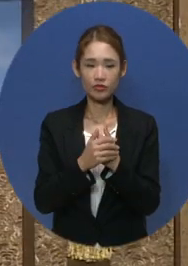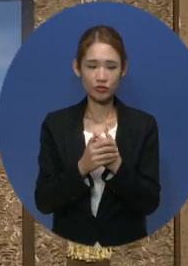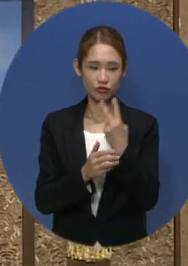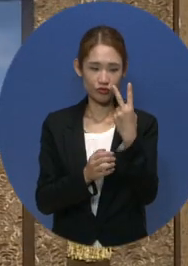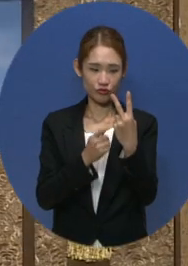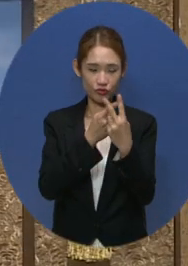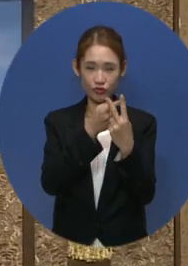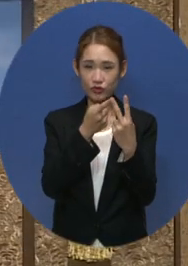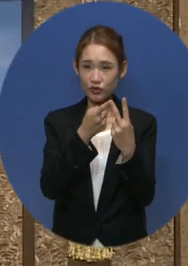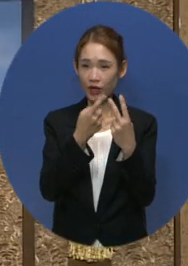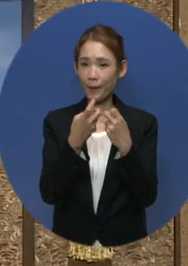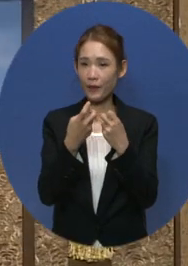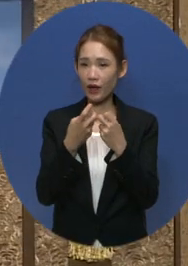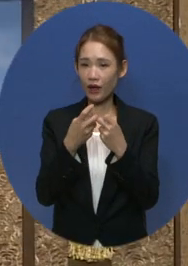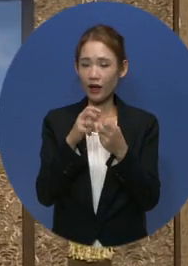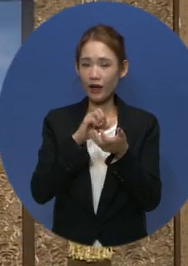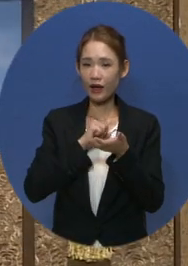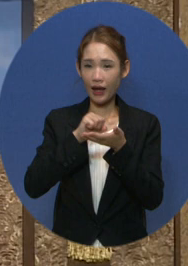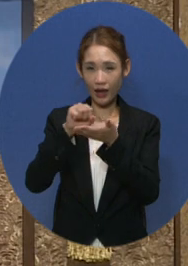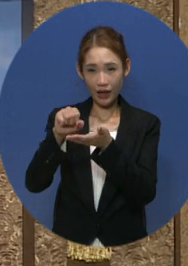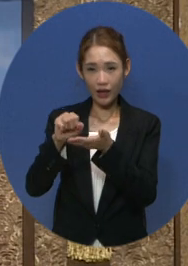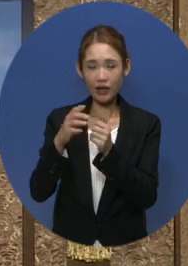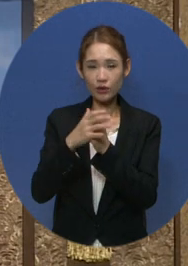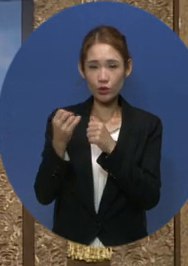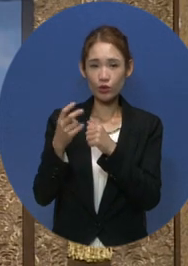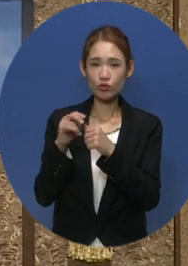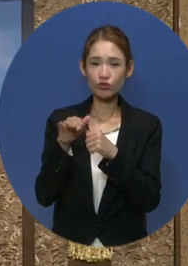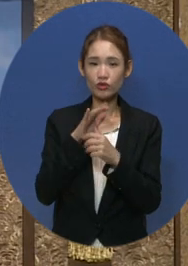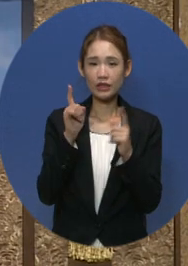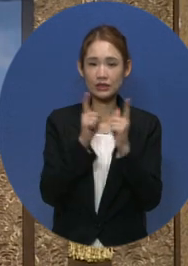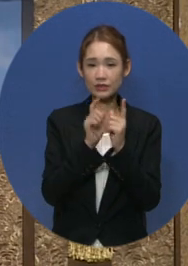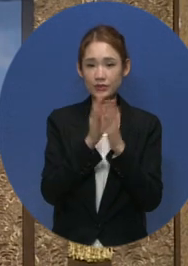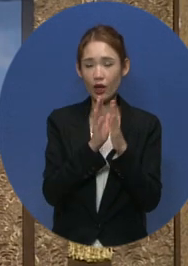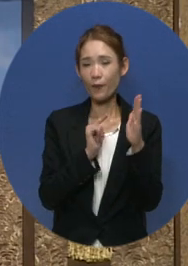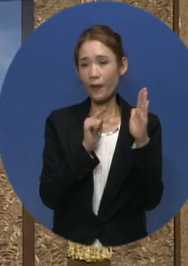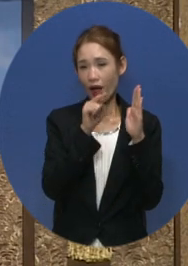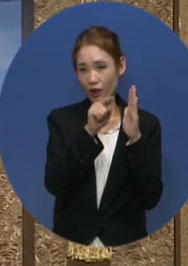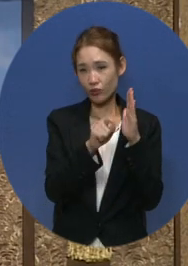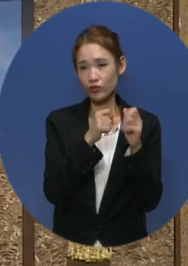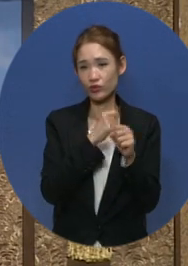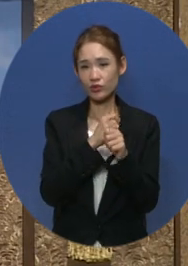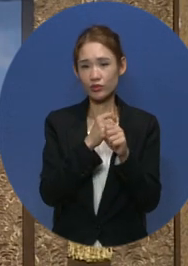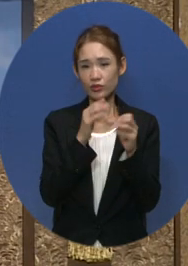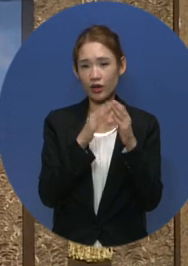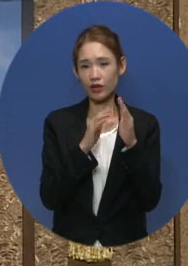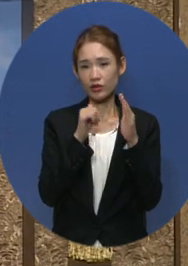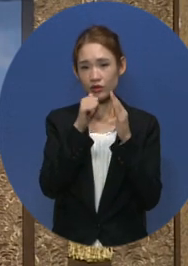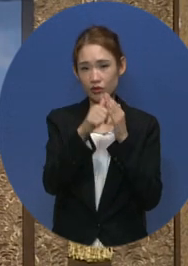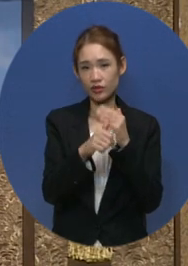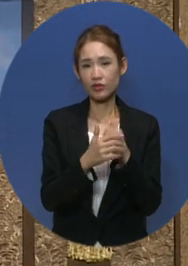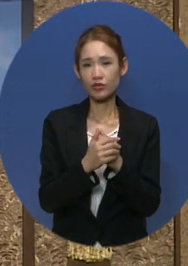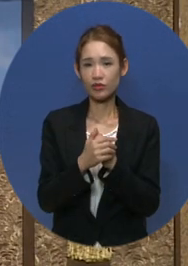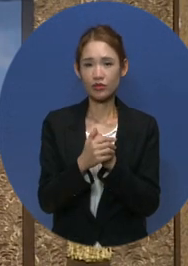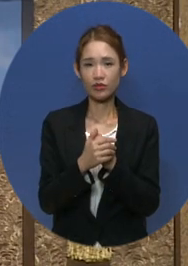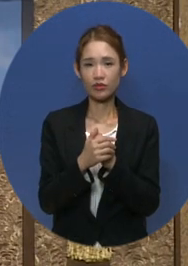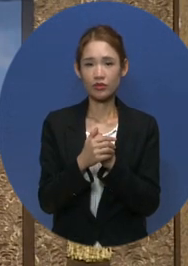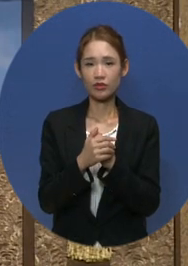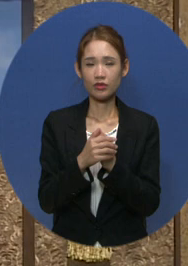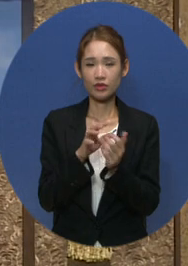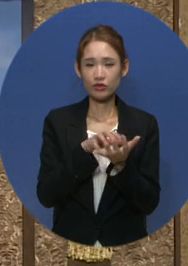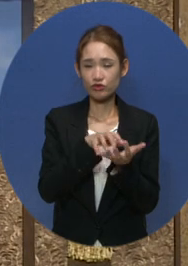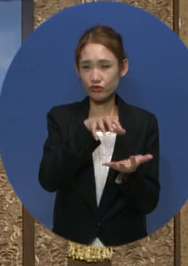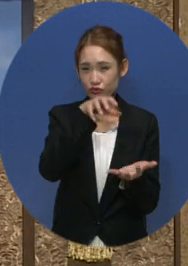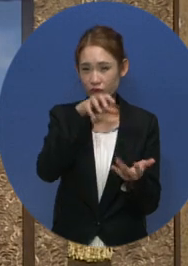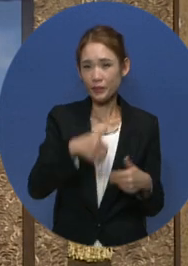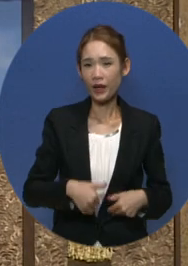가지 방법이 있어요. 가져오시는 방법도 있고 우리가 방문해서 수거하는 방법도 있는데 방문 수거는 그래도 좀 양이